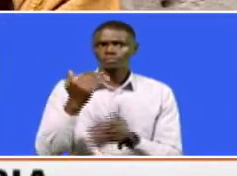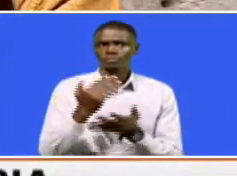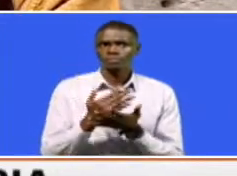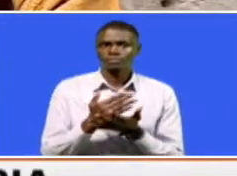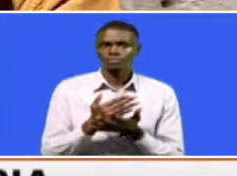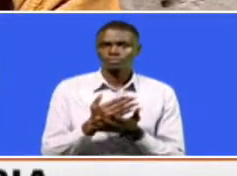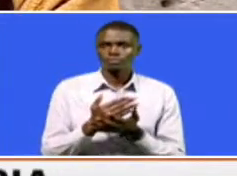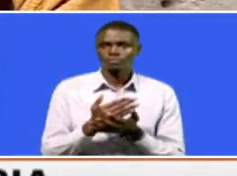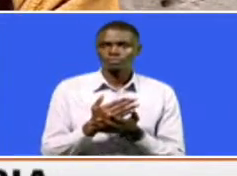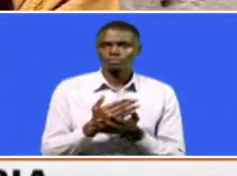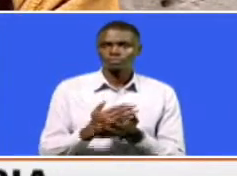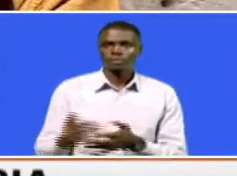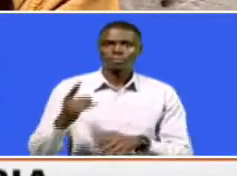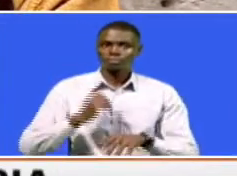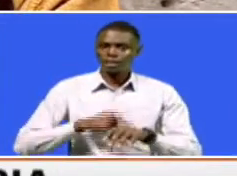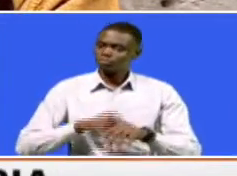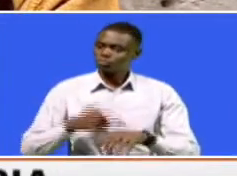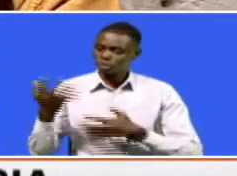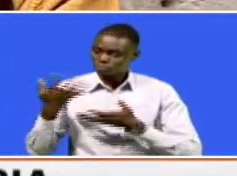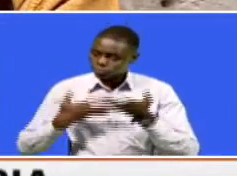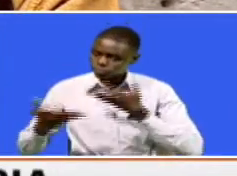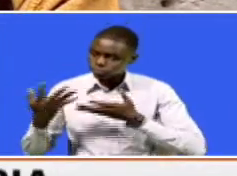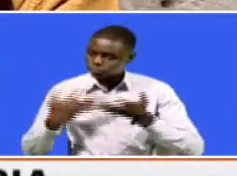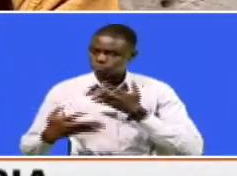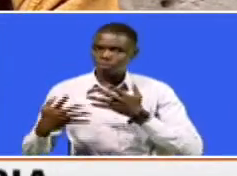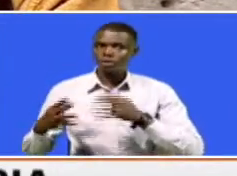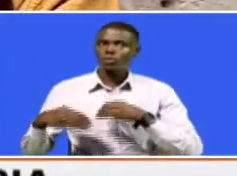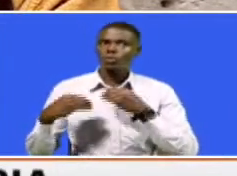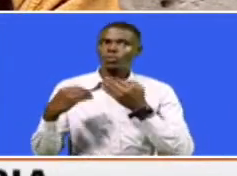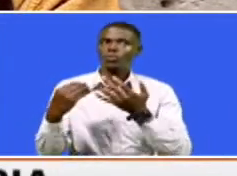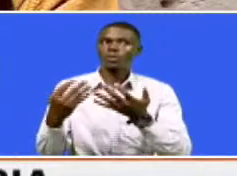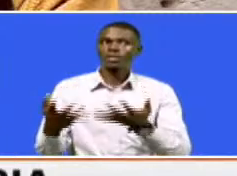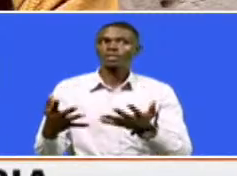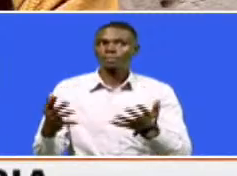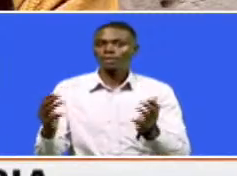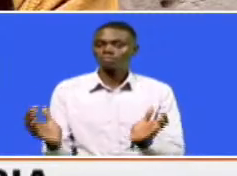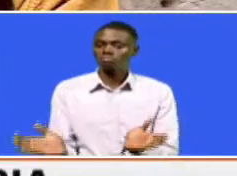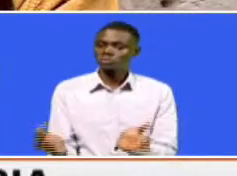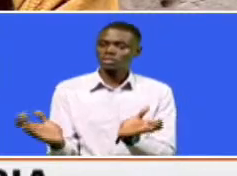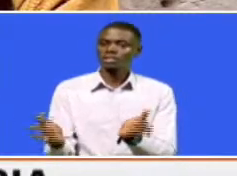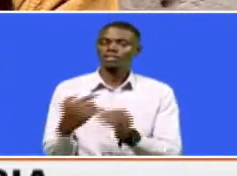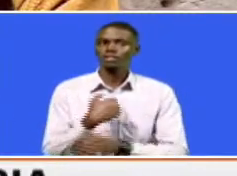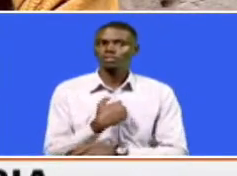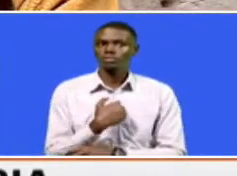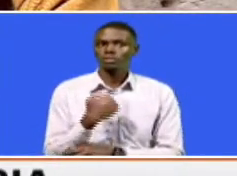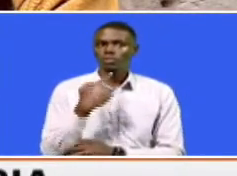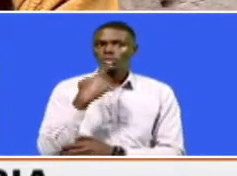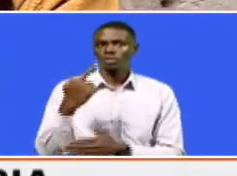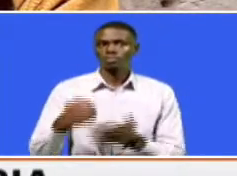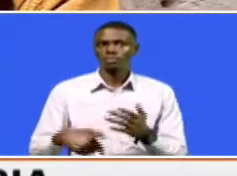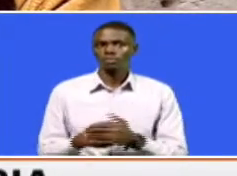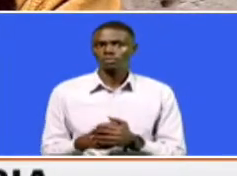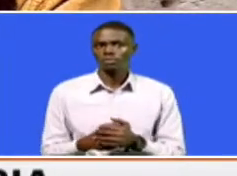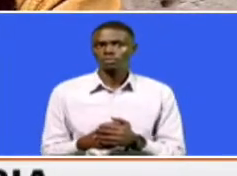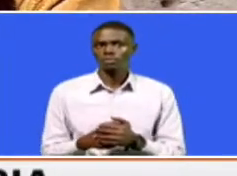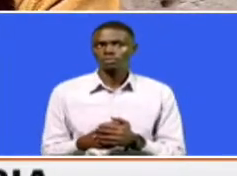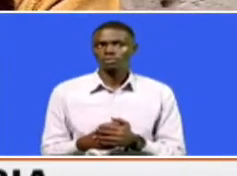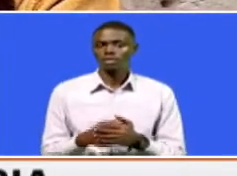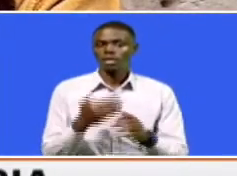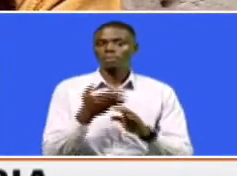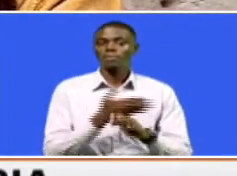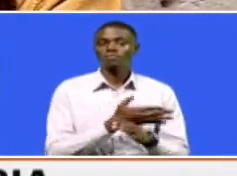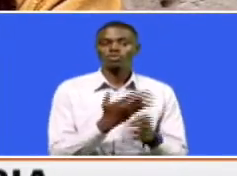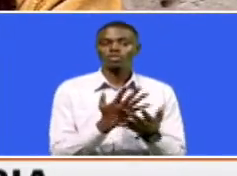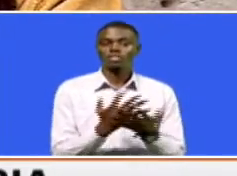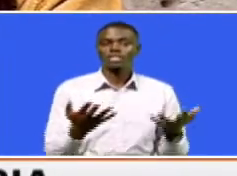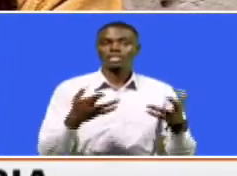wananipigia simu, wananiongelesha, tunaongea, wananipea yani nguvu, wananiambia hata kama mambo ilifanyika